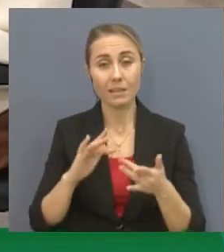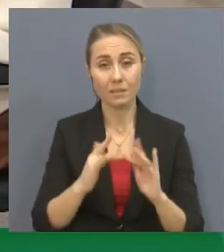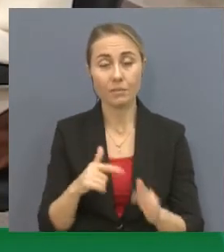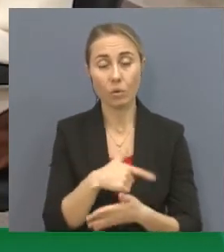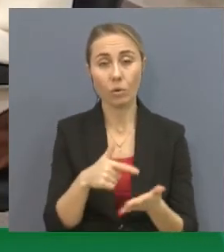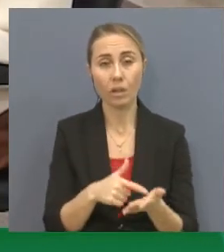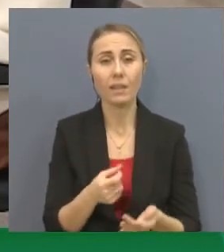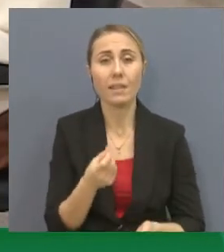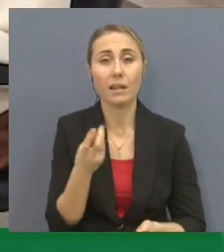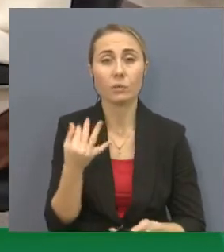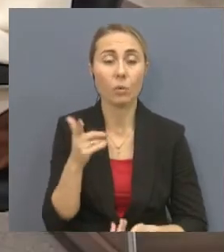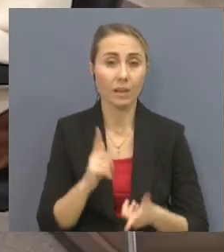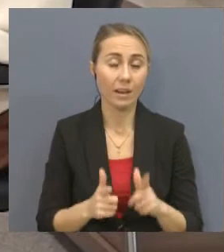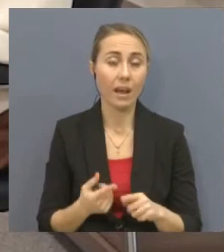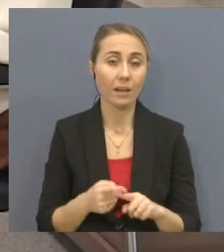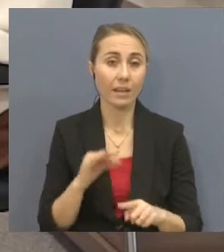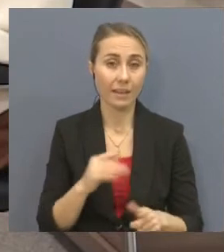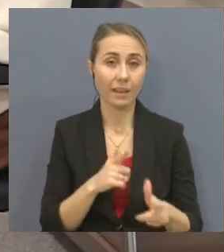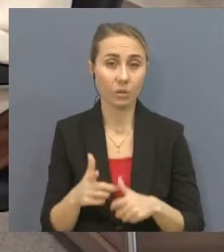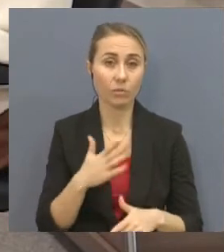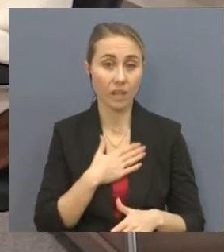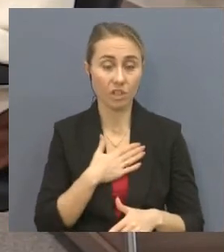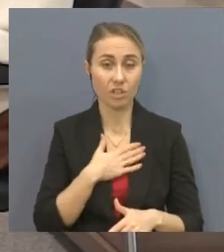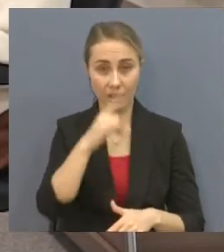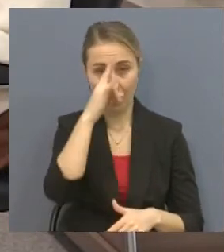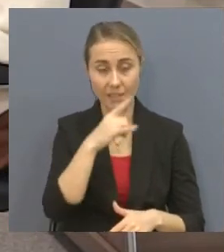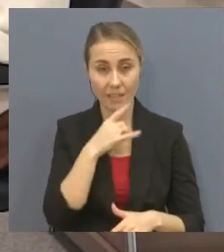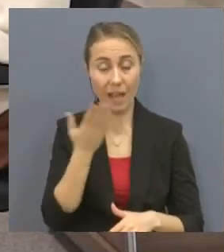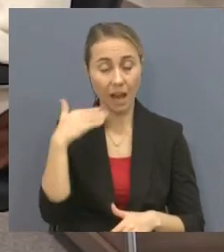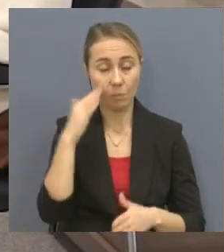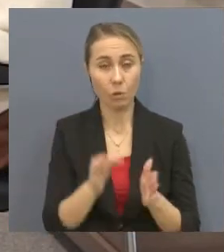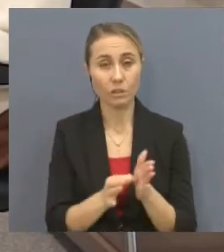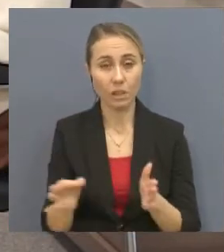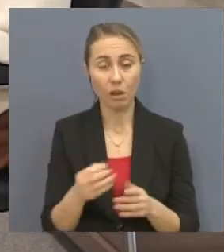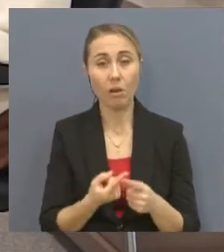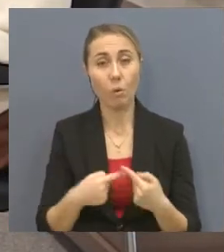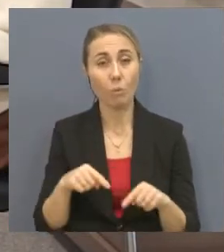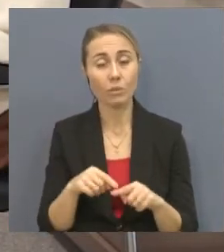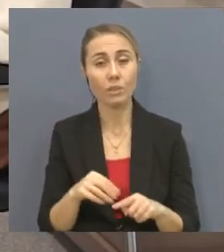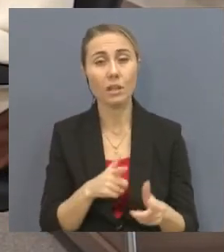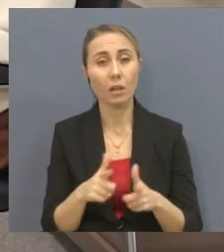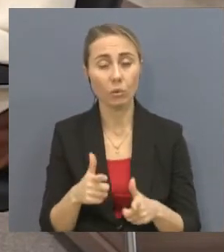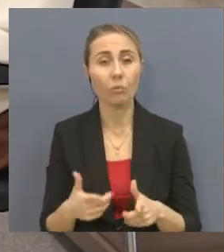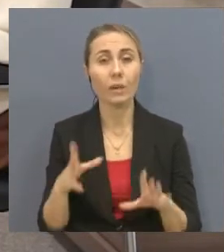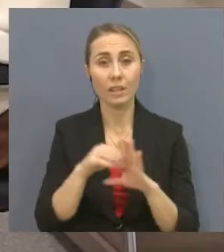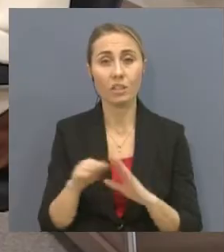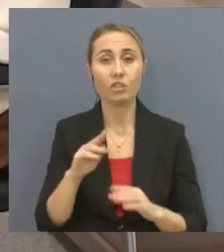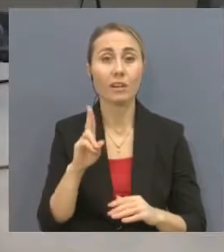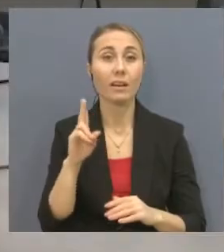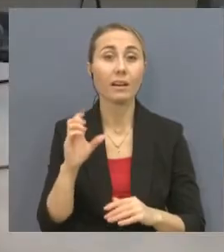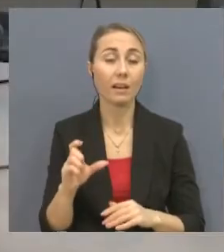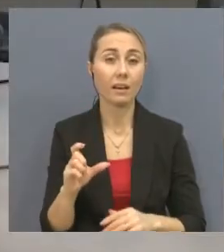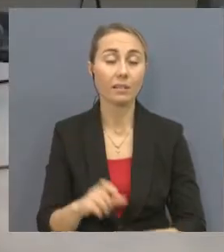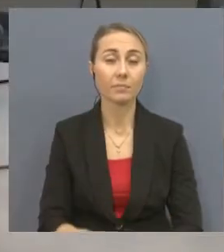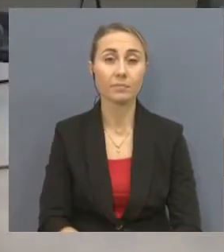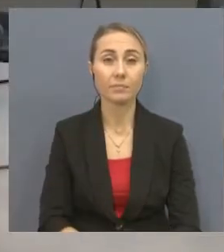насколько оно реально и готова ли наша казахстанская акмолинск а и общество готова ли к этому именно в части жкх